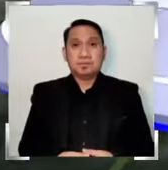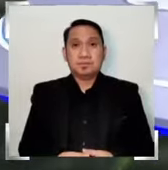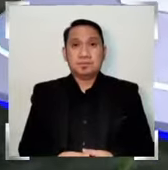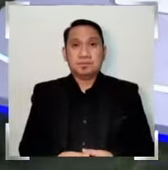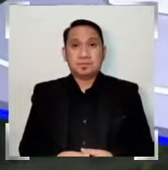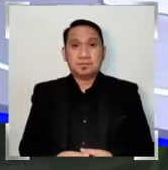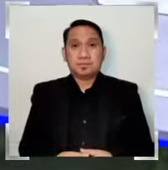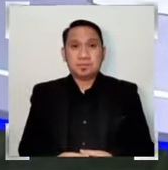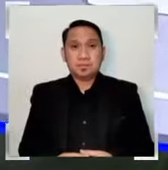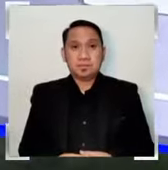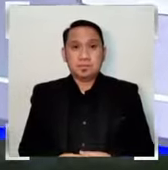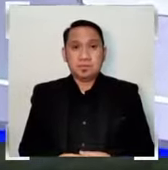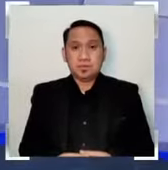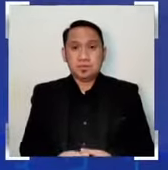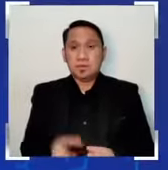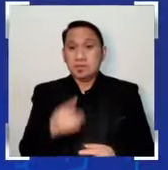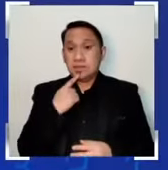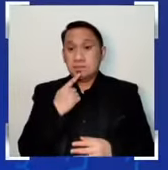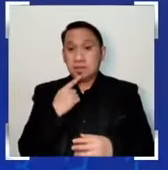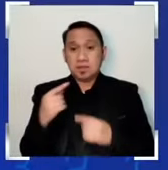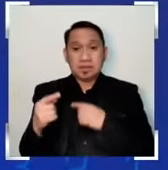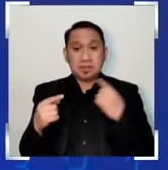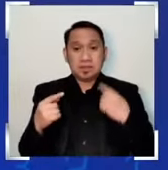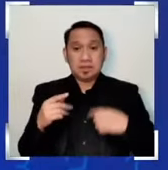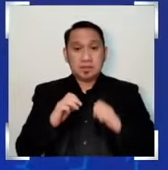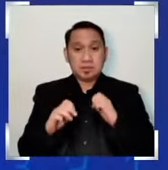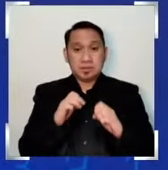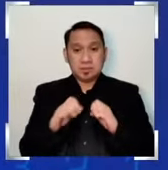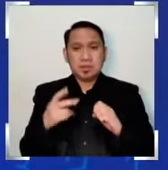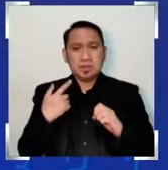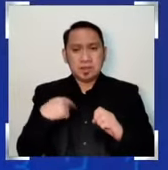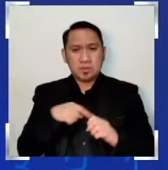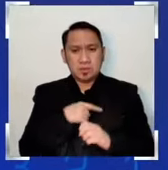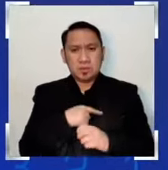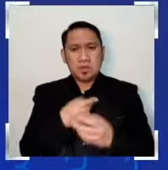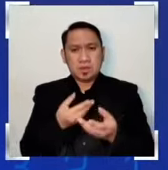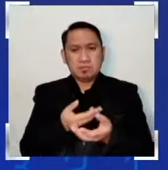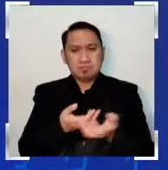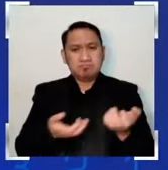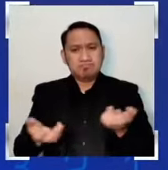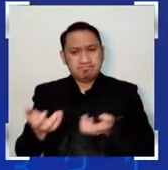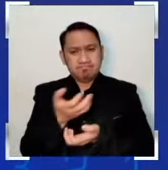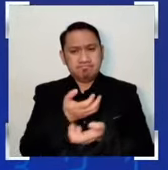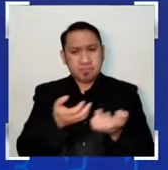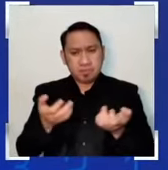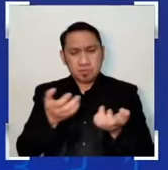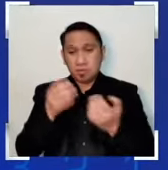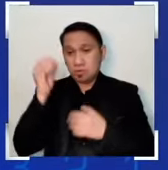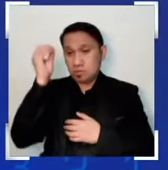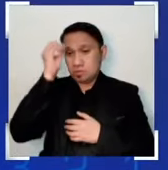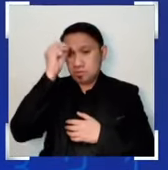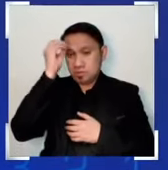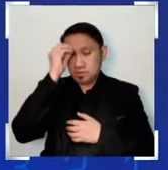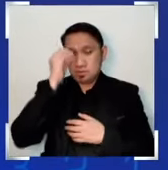Ayon naman sa Chinese Embassy, sa pulong kanina, nagpalitan ng pananaw sina Pangulong Bongbong Marcos at Chinese Ambassador Wang